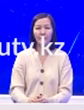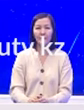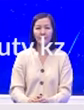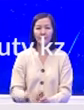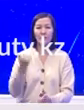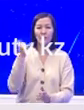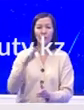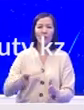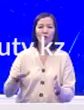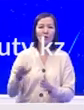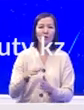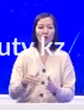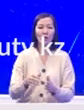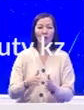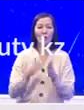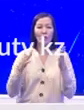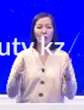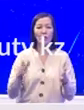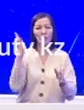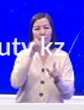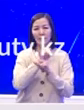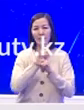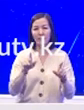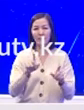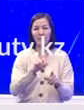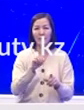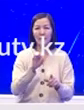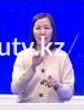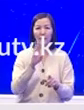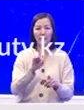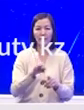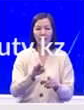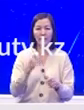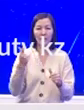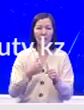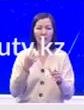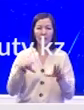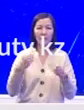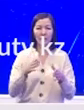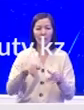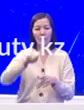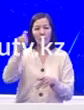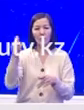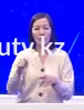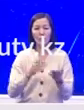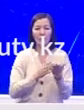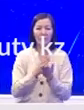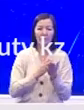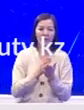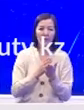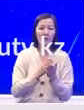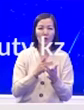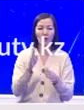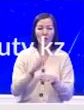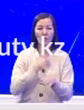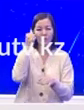Жақсының аты өшпейді. Ұйғыр ауданындағы Үлкен Диқан орта мектебіне Заманбек Батталхановтың есімі берілді. Соғыс, және еңбек